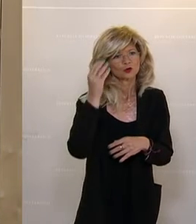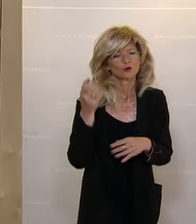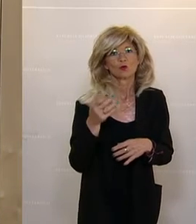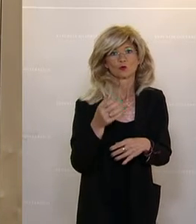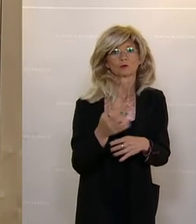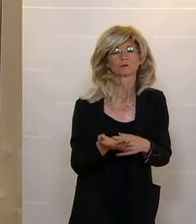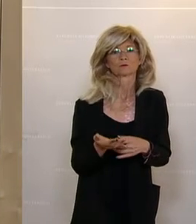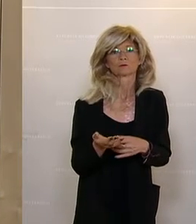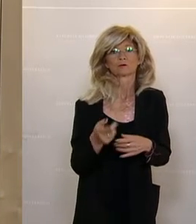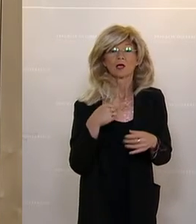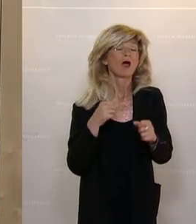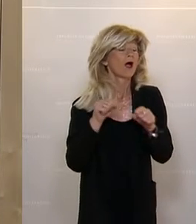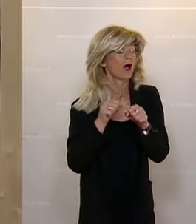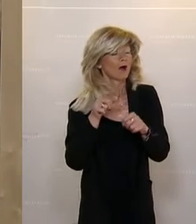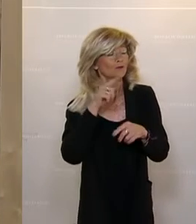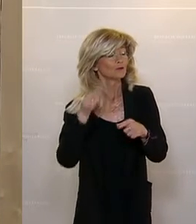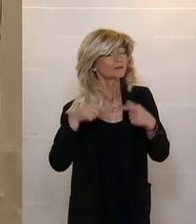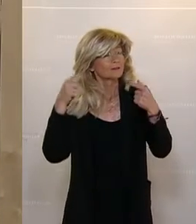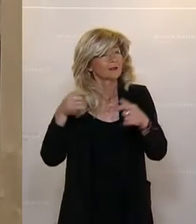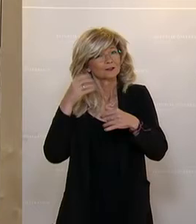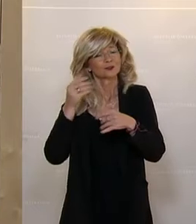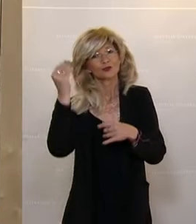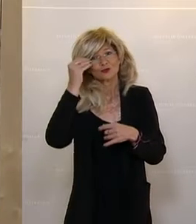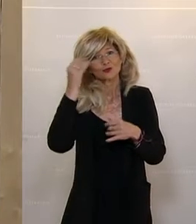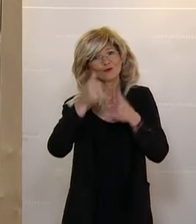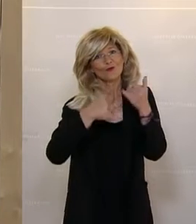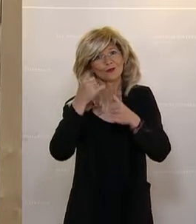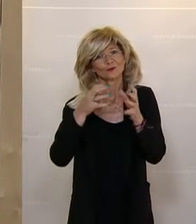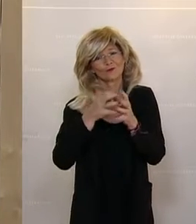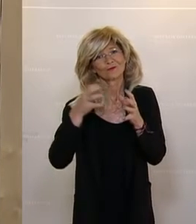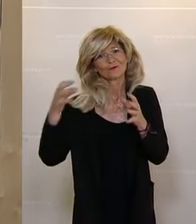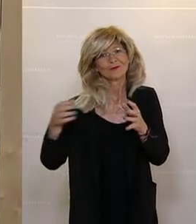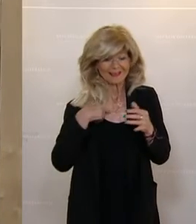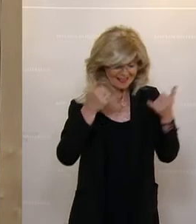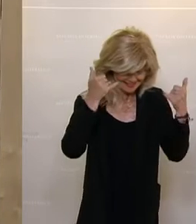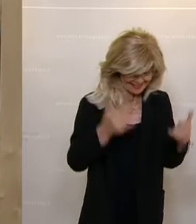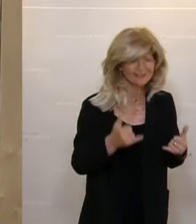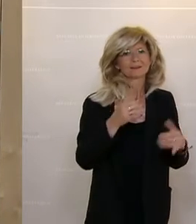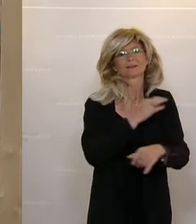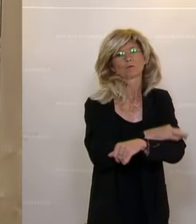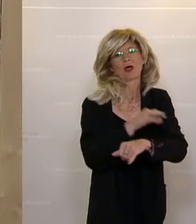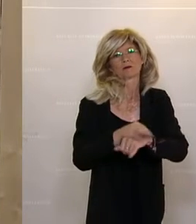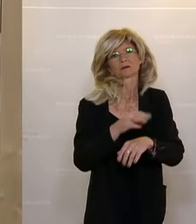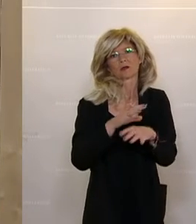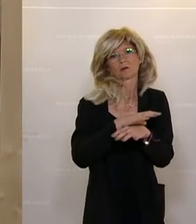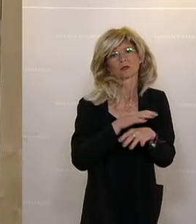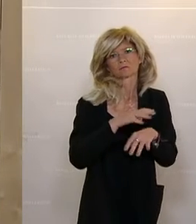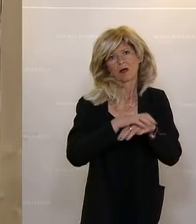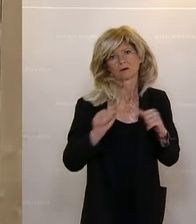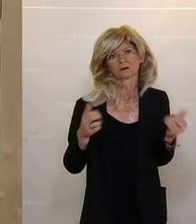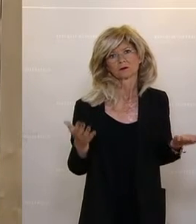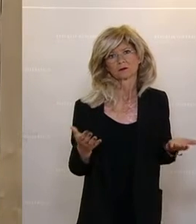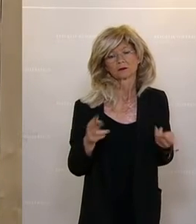das nächste Schuljahr zu verlängern, sondern Ihre Aufgabe ist jetzt, Maßnahmen zu setzen, dass es einen gesicherten und einen